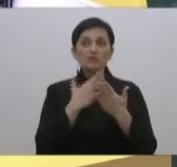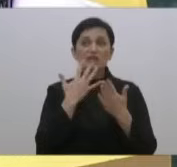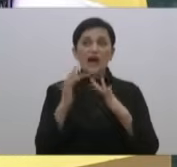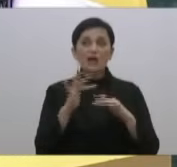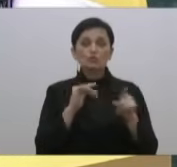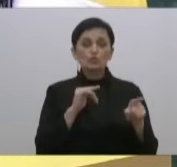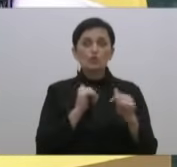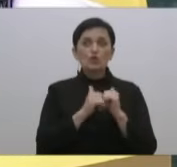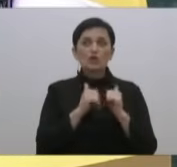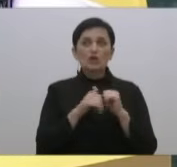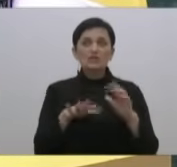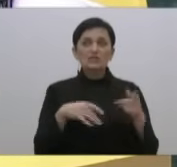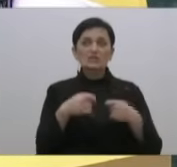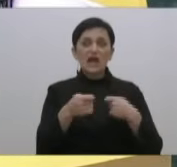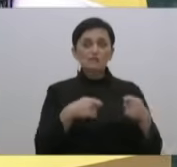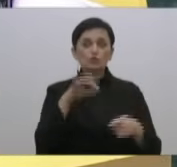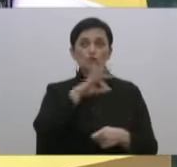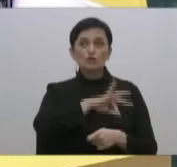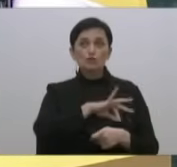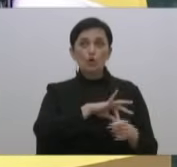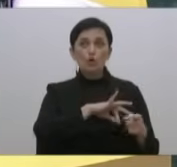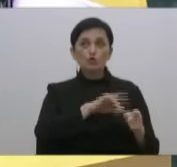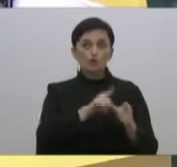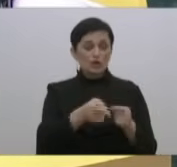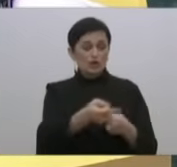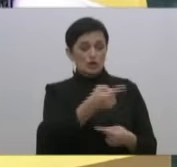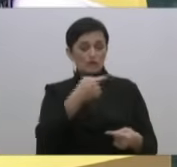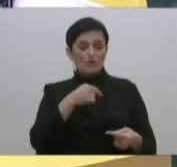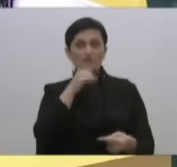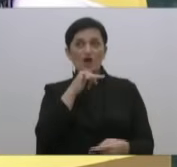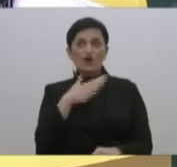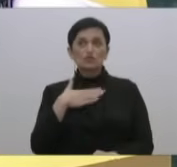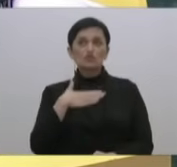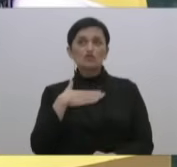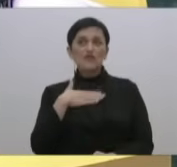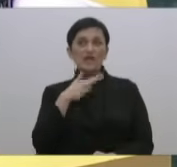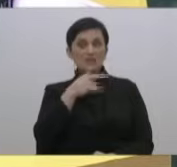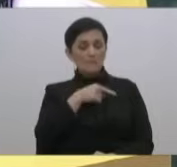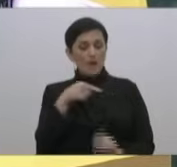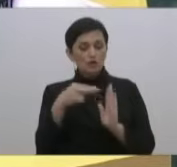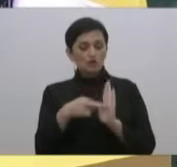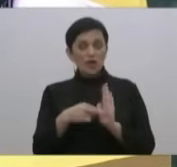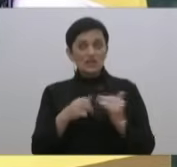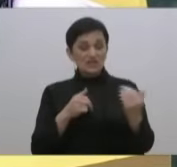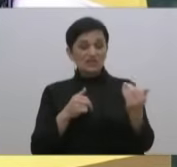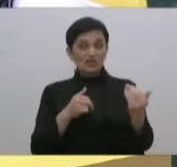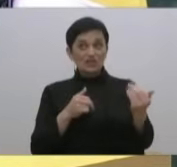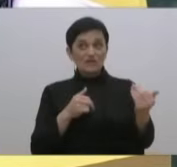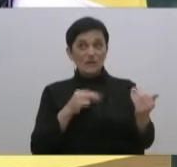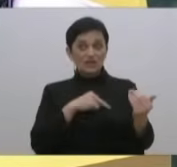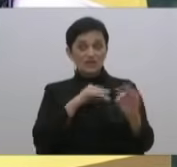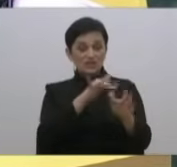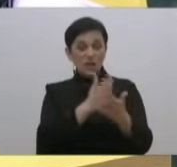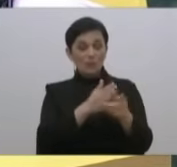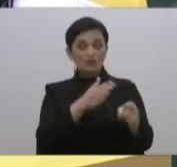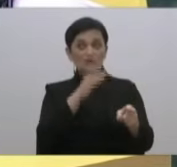ნაციონალური მოძრაობა ხშირად სასპეკულაციოდ იყენებს და ვიბრუნებს აქეთ, თითქოს ეს ჩვენი პერიოდის შეფასება იყოს. ეს არის თქვენი